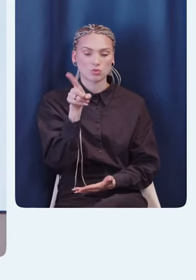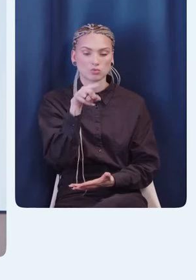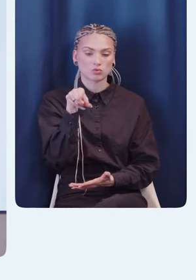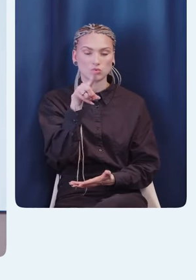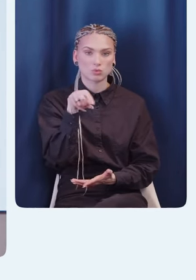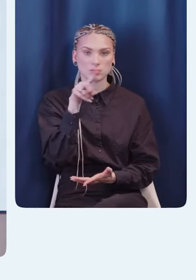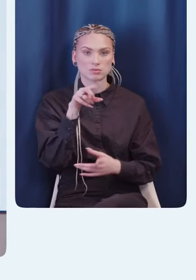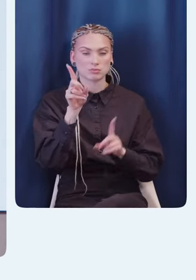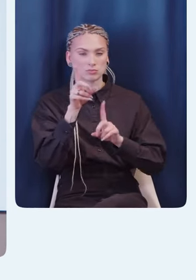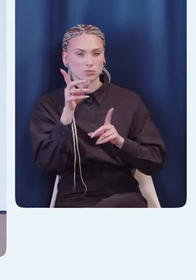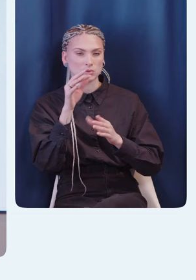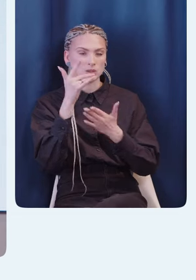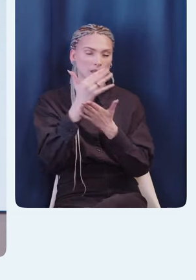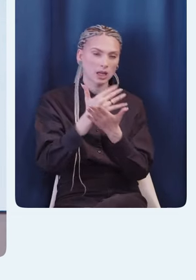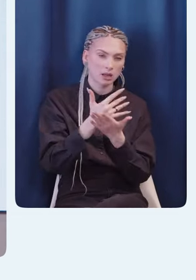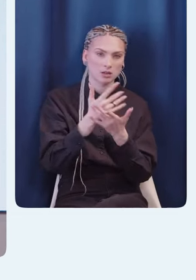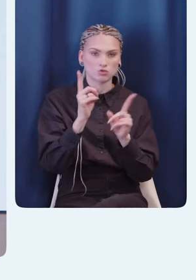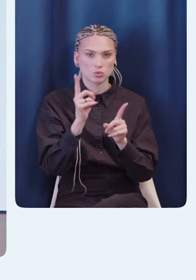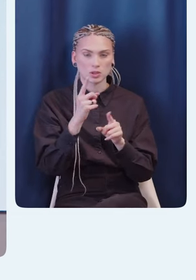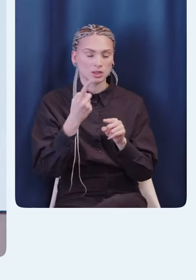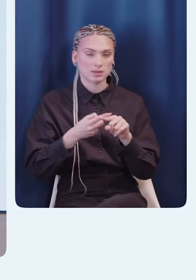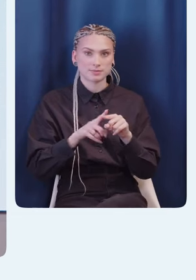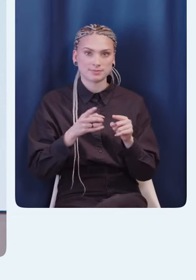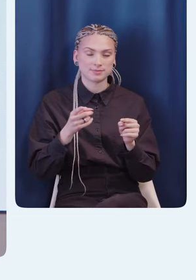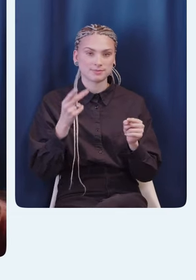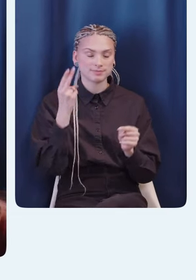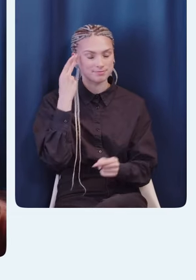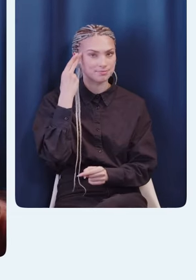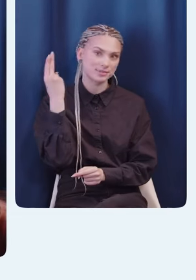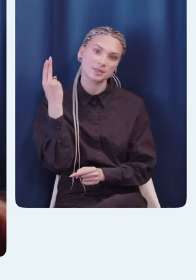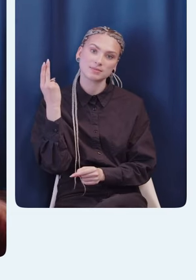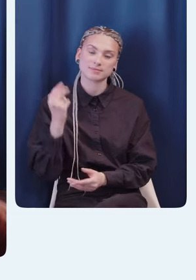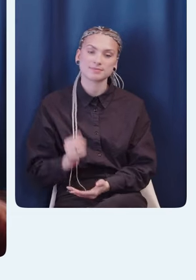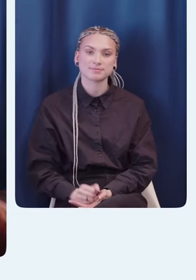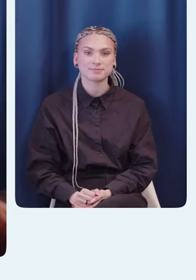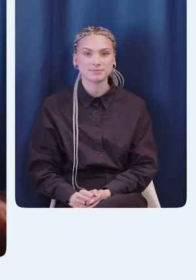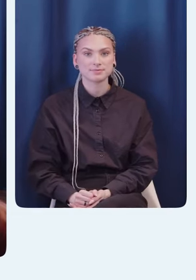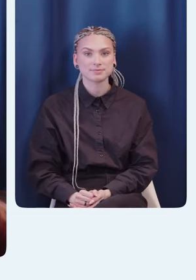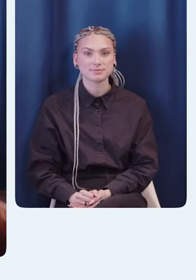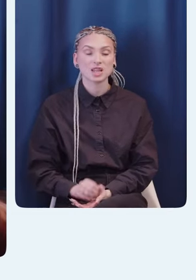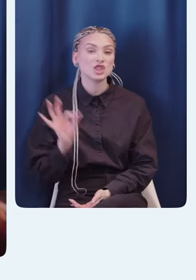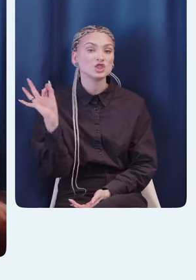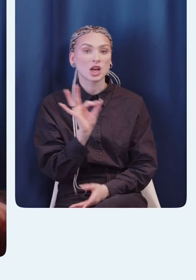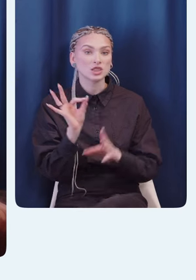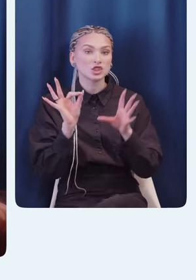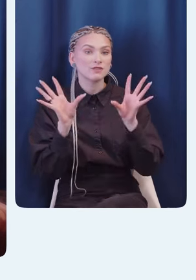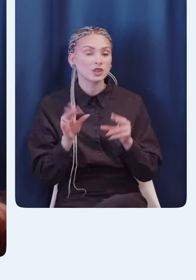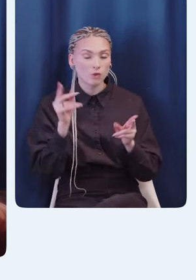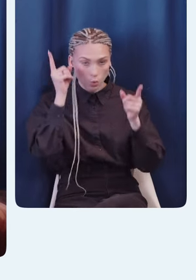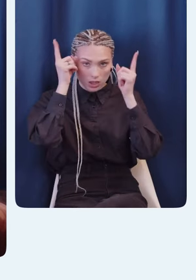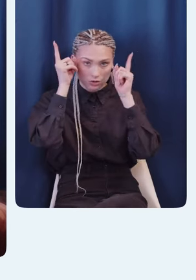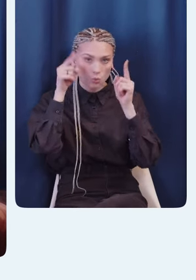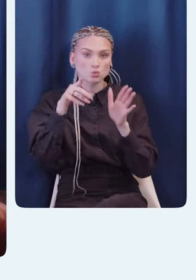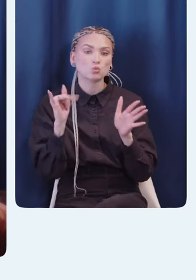кружочки, тексты, как бы, да, ну это уже это террористы, наверное, просто какие-то делали, да. Чаще всего Android, он